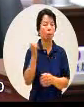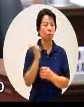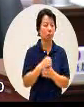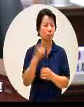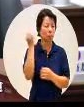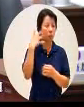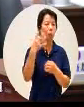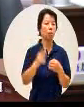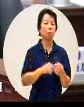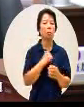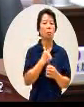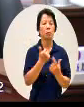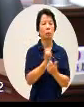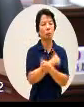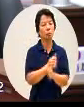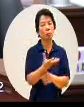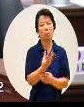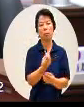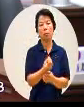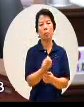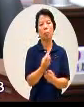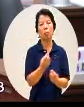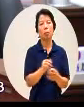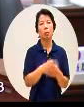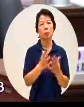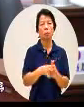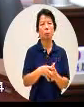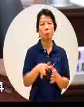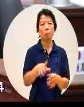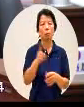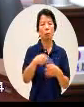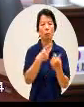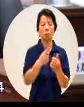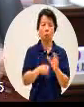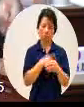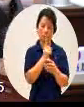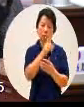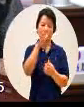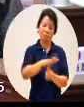講的自己實際沒有經驗我幾次呢我一個人呢就四次